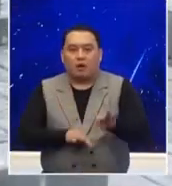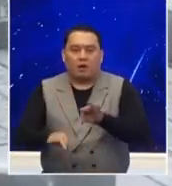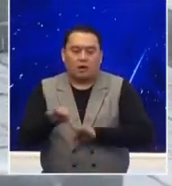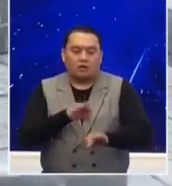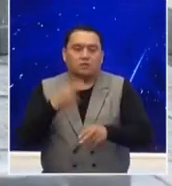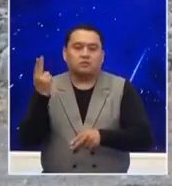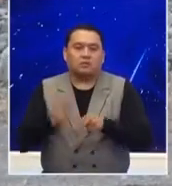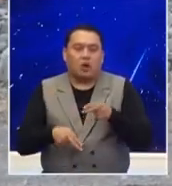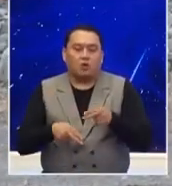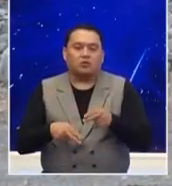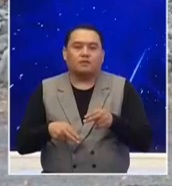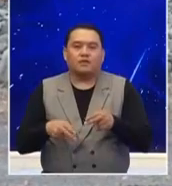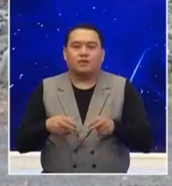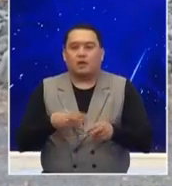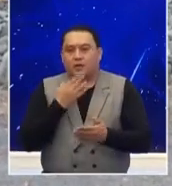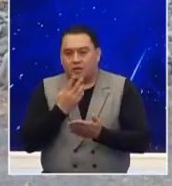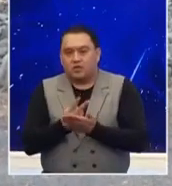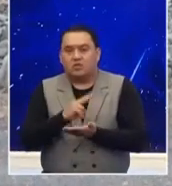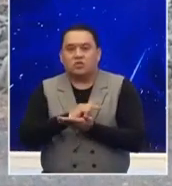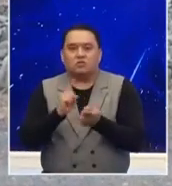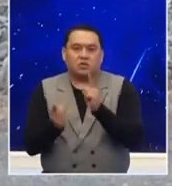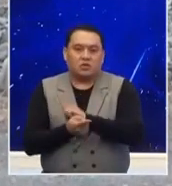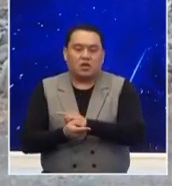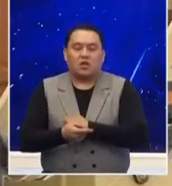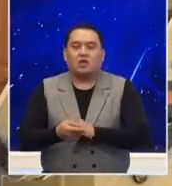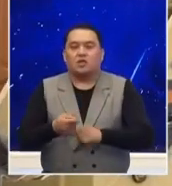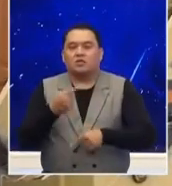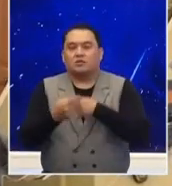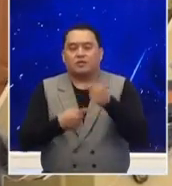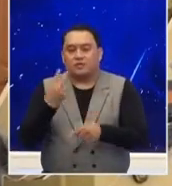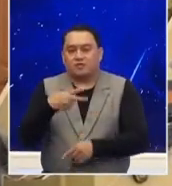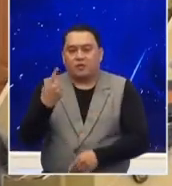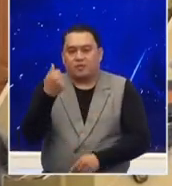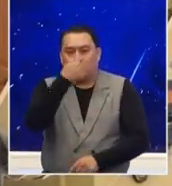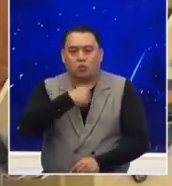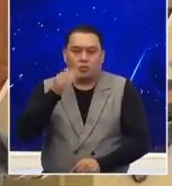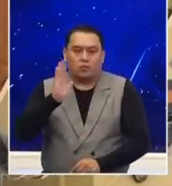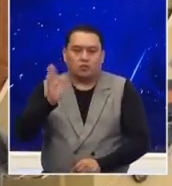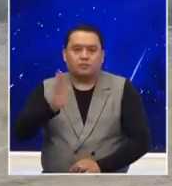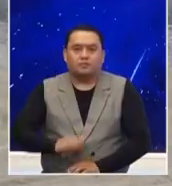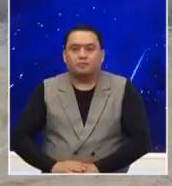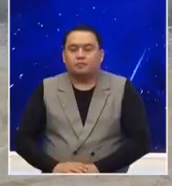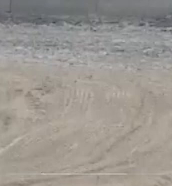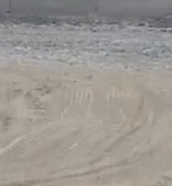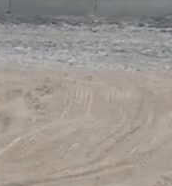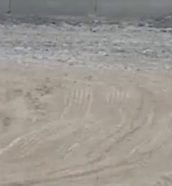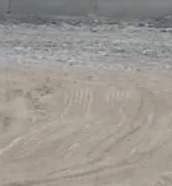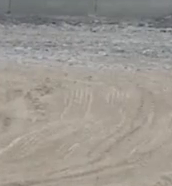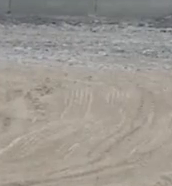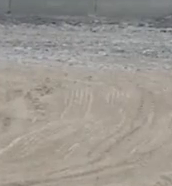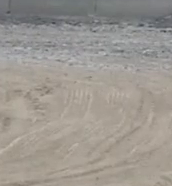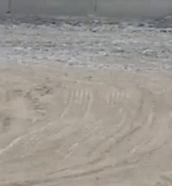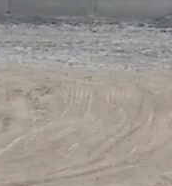Как заверяют власти города, наглядных изменений можно ожидать уже к 2021 году. Адина Смагулова, Абзал Нусипов,